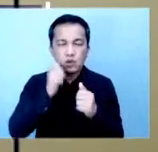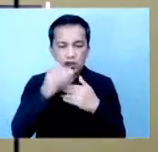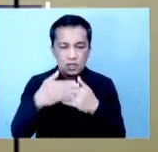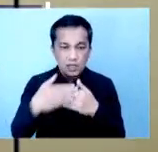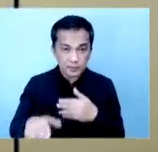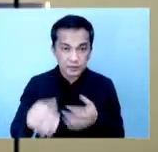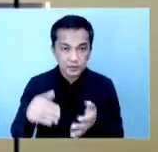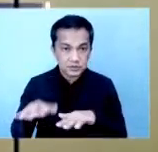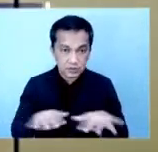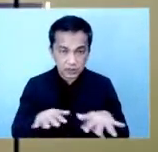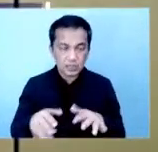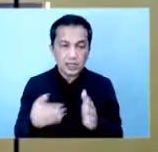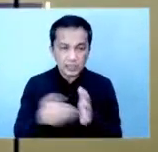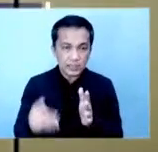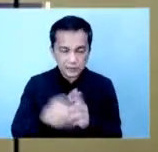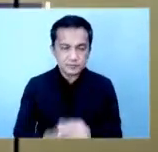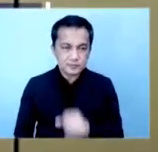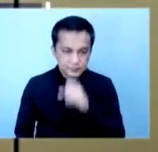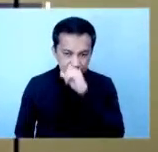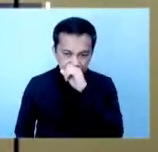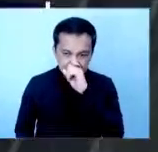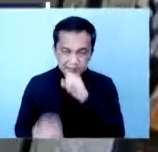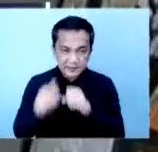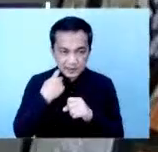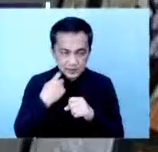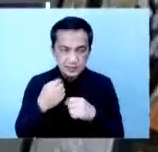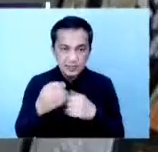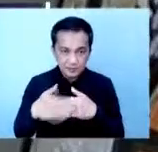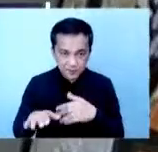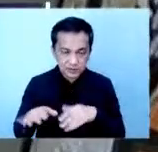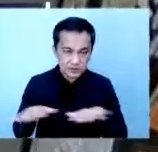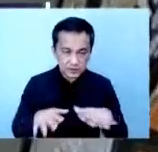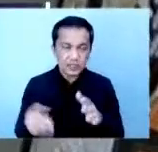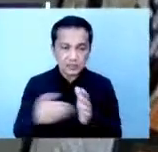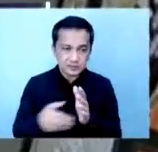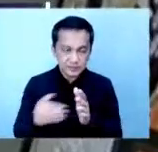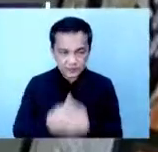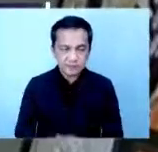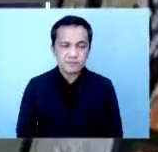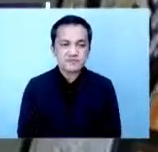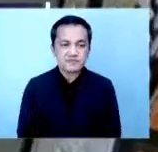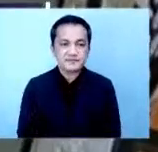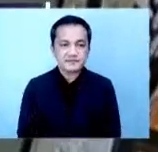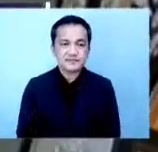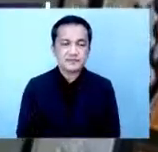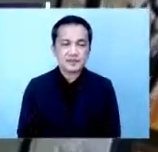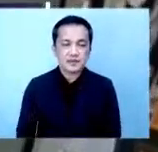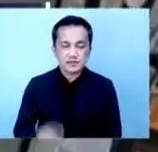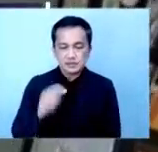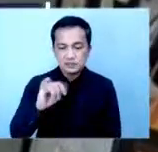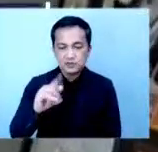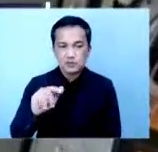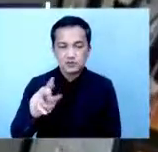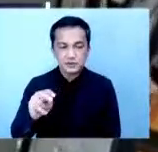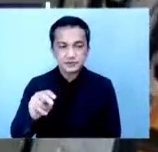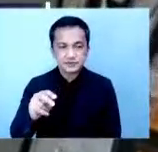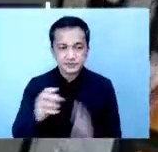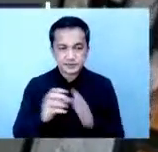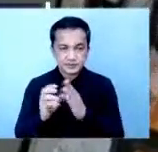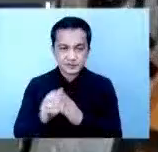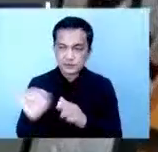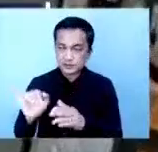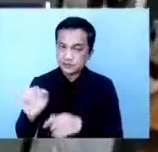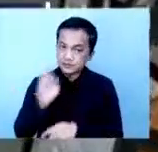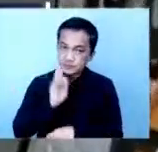tapos kanina lang nag-a-aftershocks na naman. Naramdaman din sa Taoyuan City ang lindol gaya sa restaurant na